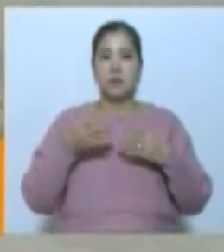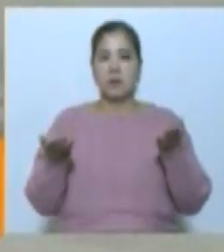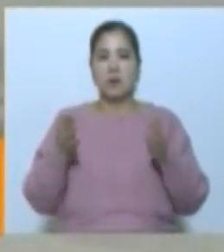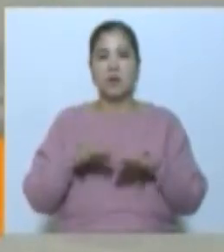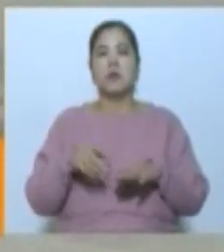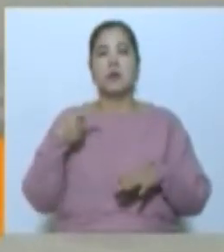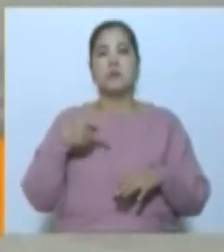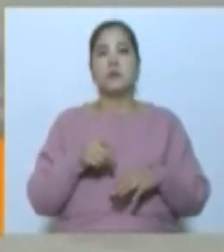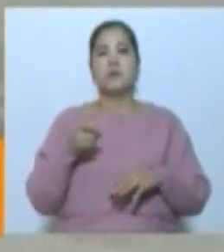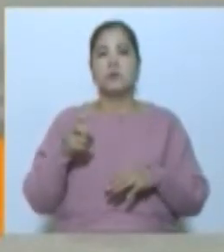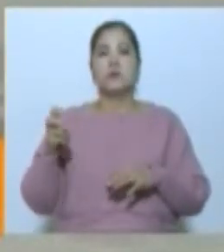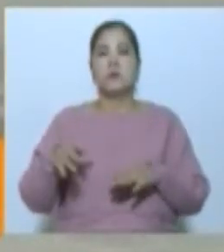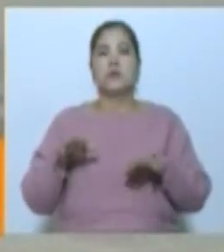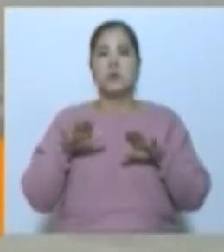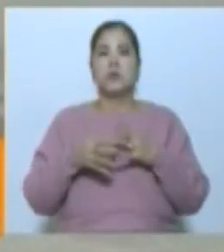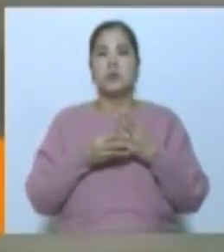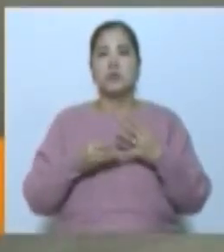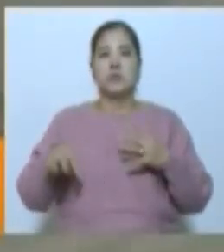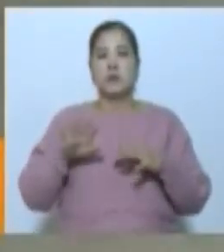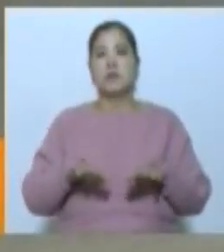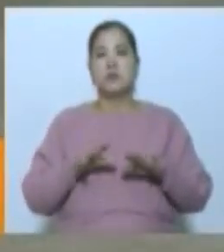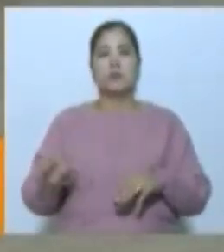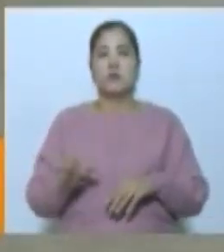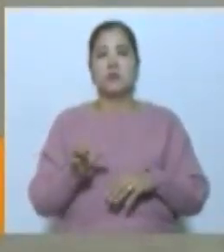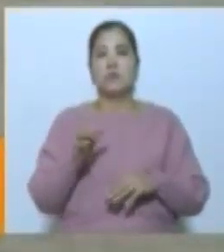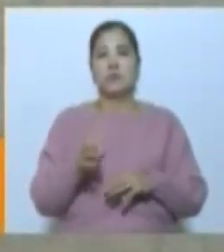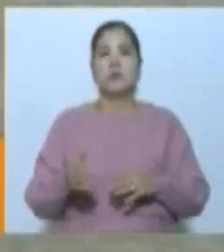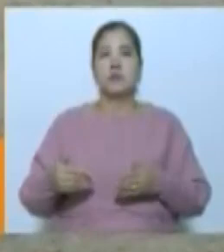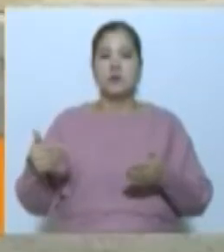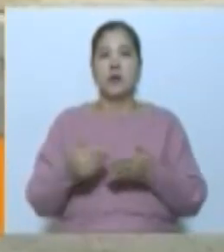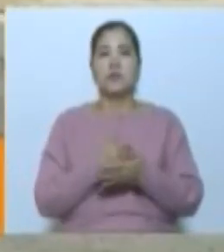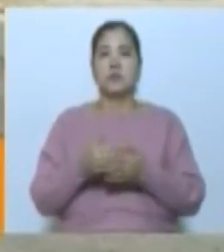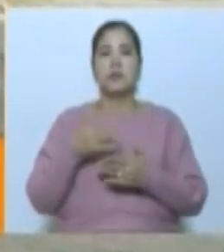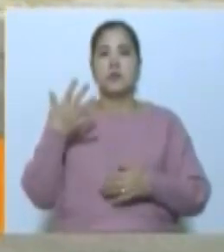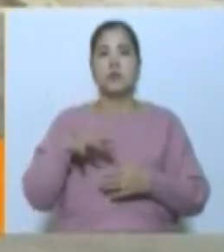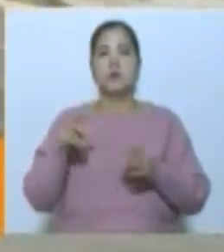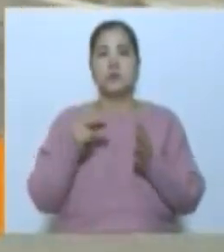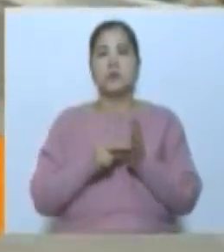метрі жергілікті жолдарда жасалып отыр. Қайта жөндеуге 58 миллионға жуық теңге жұмсалған.